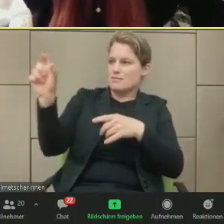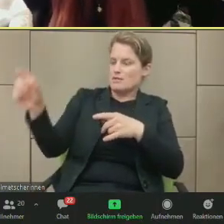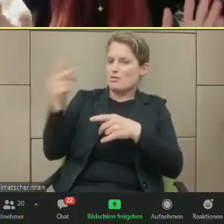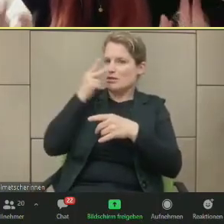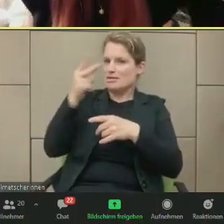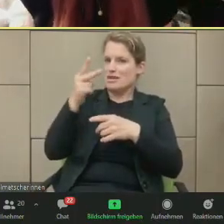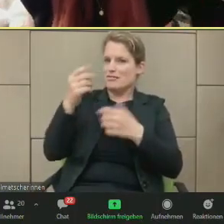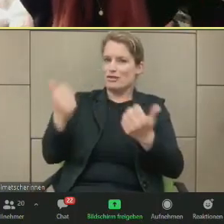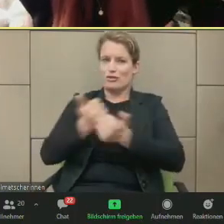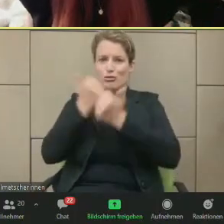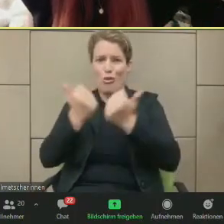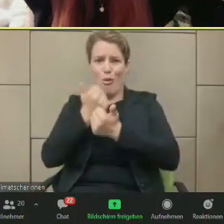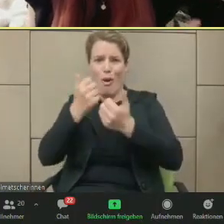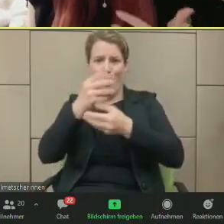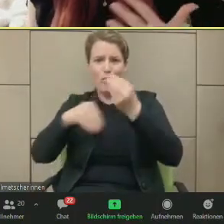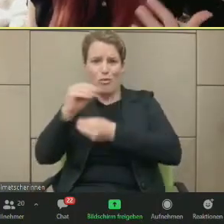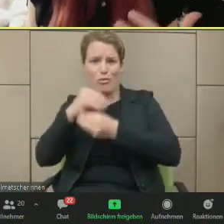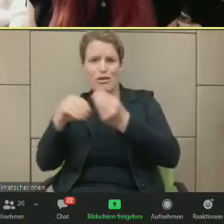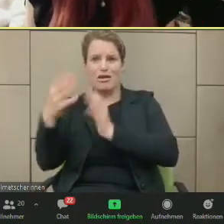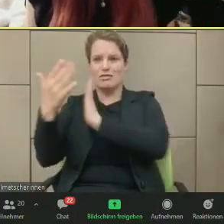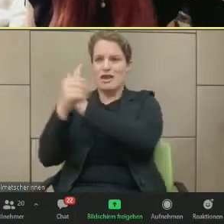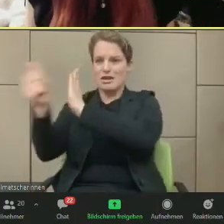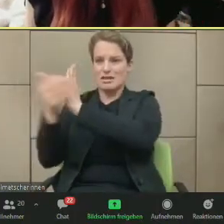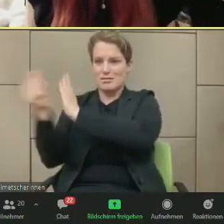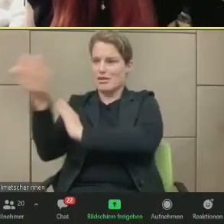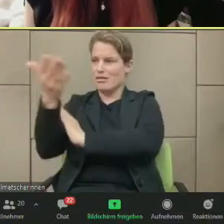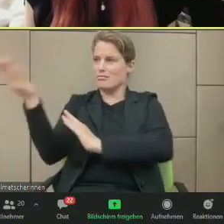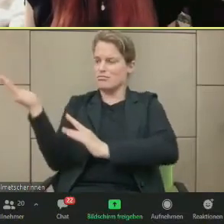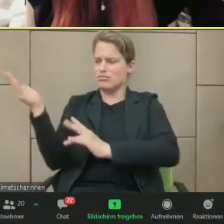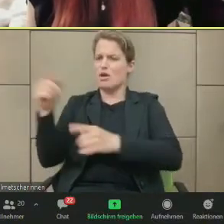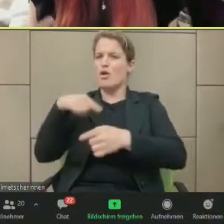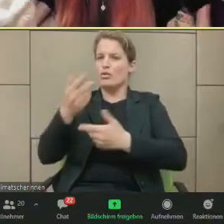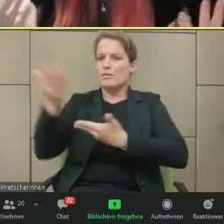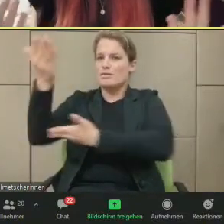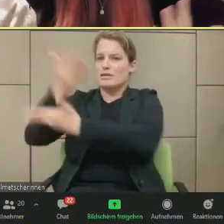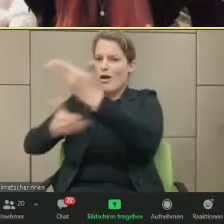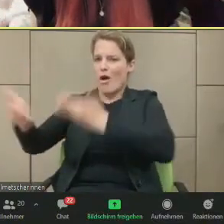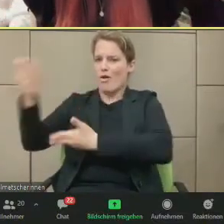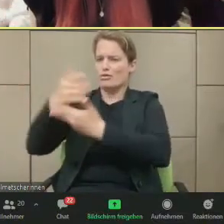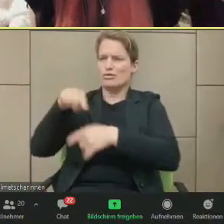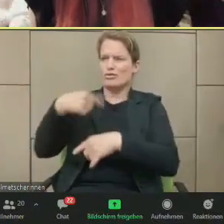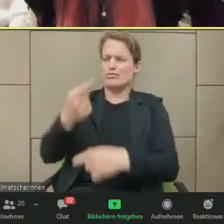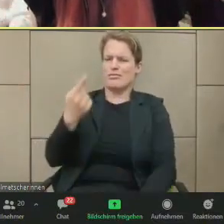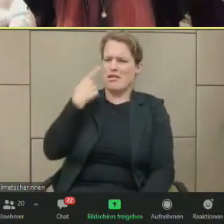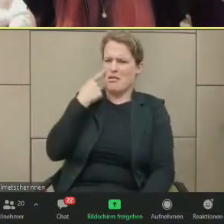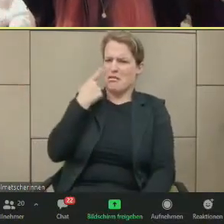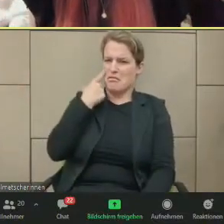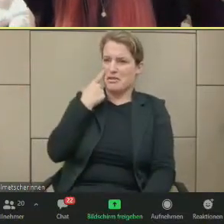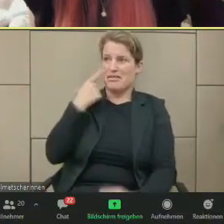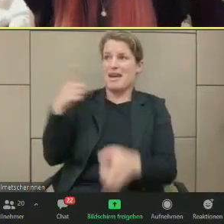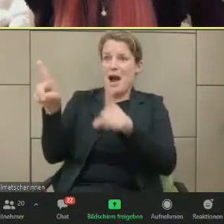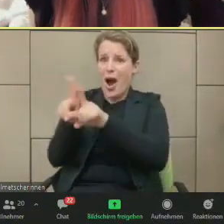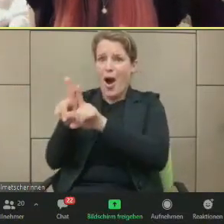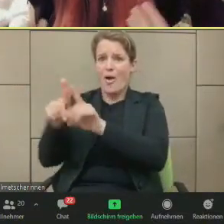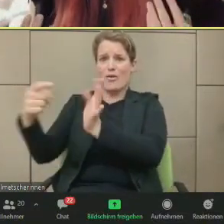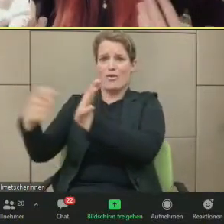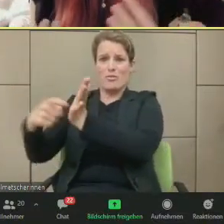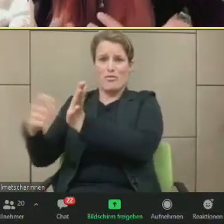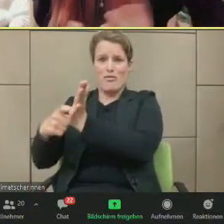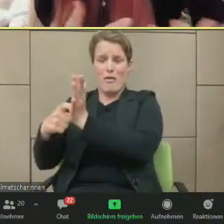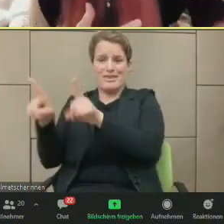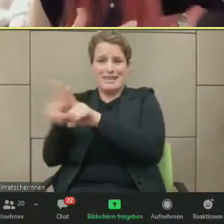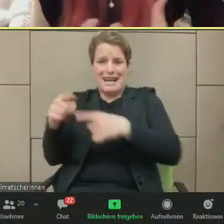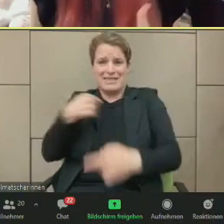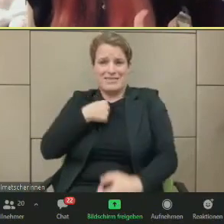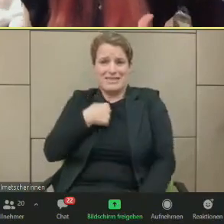sind Profis auf dem Gebiet und dann kommt man mit denen ins Gespräch und es stellt sich heraus, die sind eigentlich genauso überfordert mit der Situation und versuchen